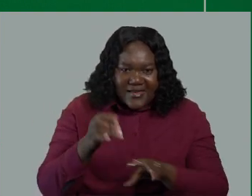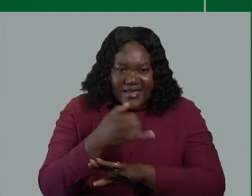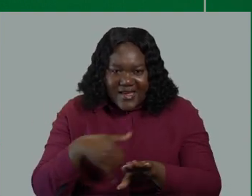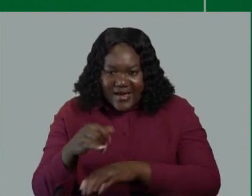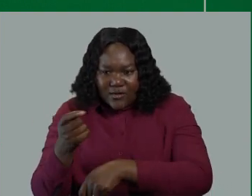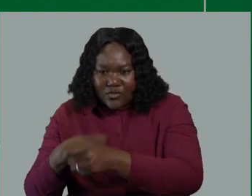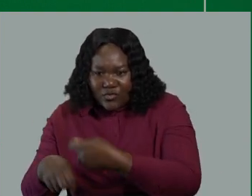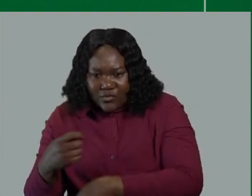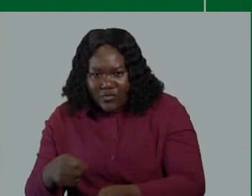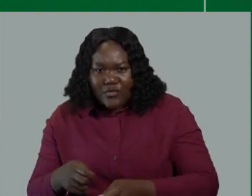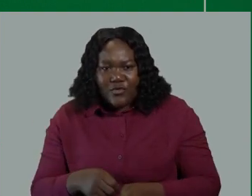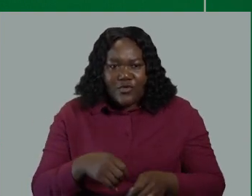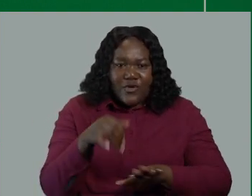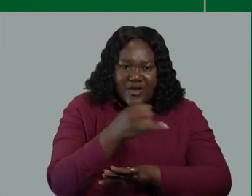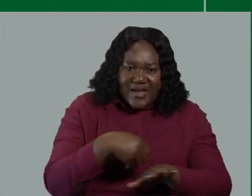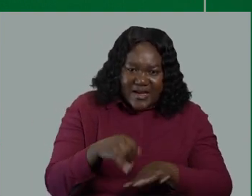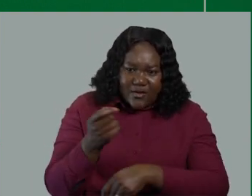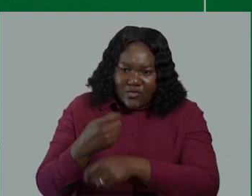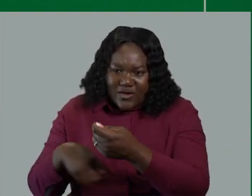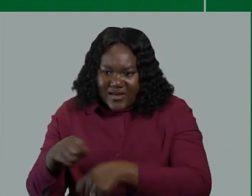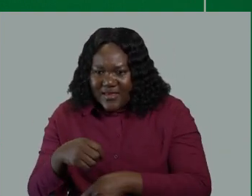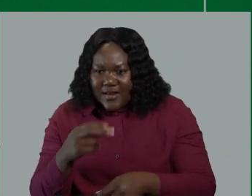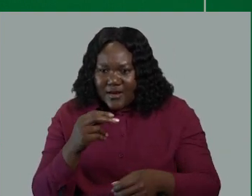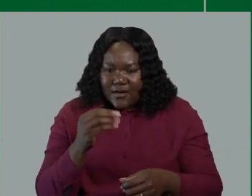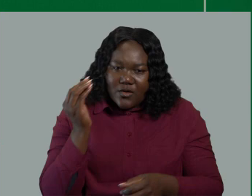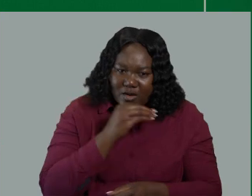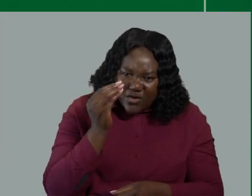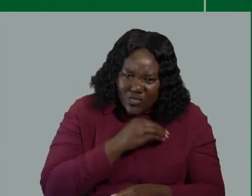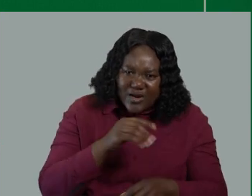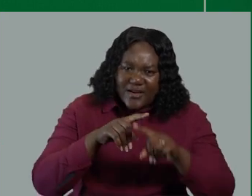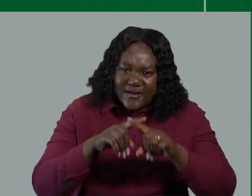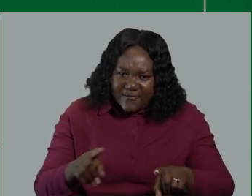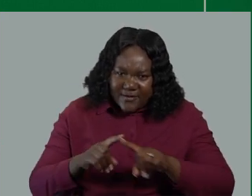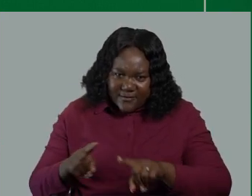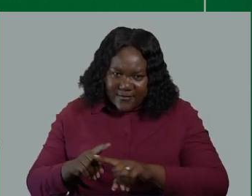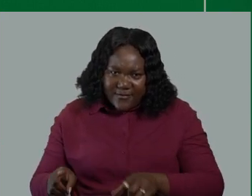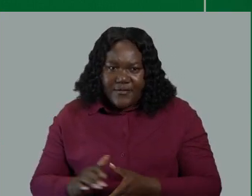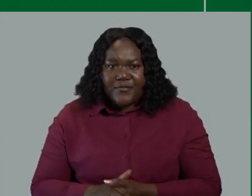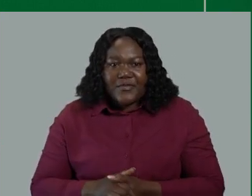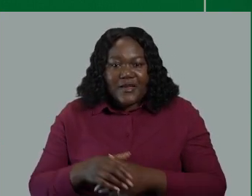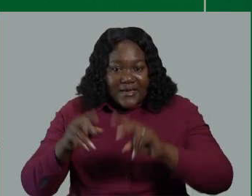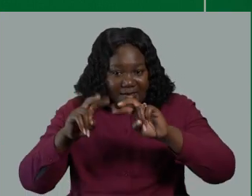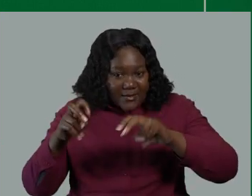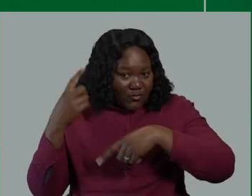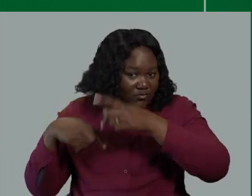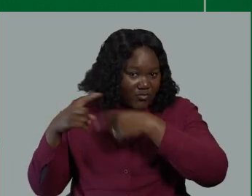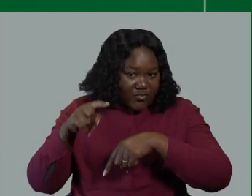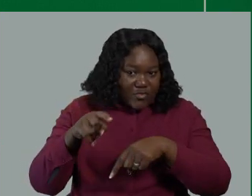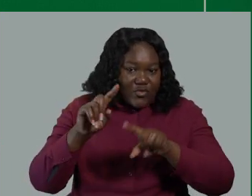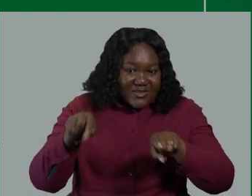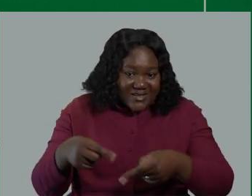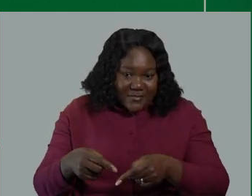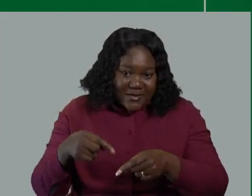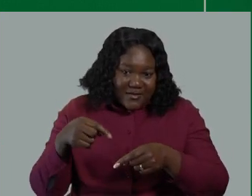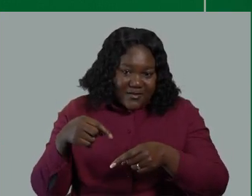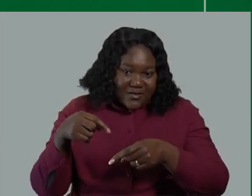okino, ehala lyokungeshefa, ehala lyokulandithila iikulya nosho tuu. Etalolo olyo